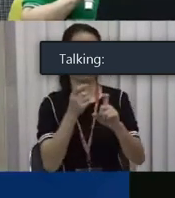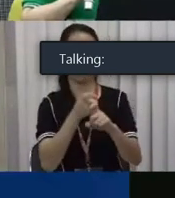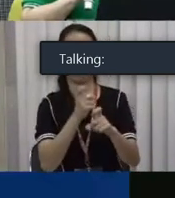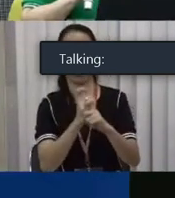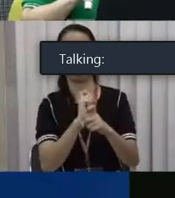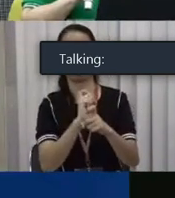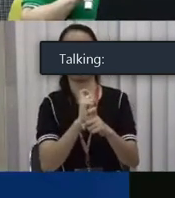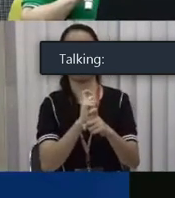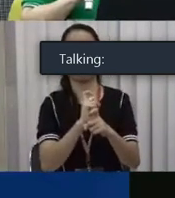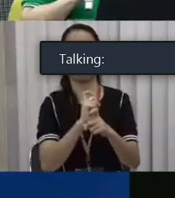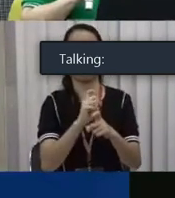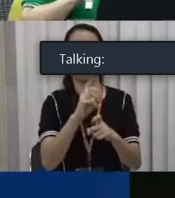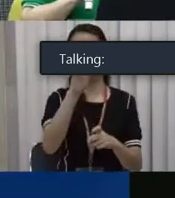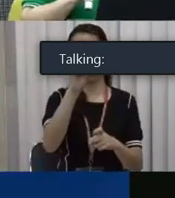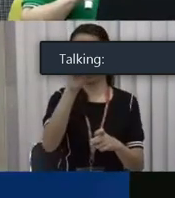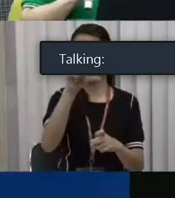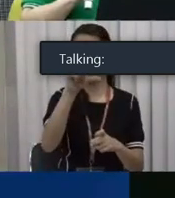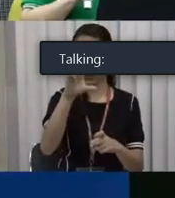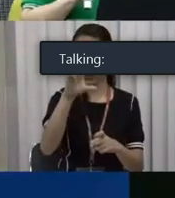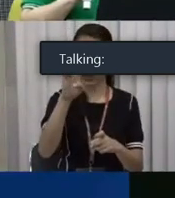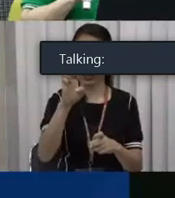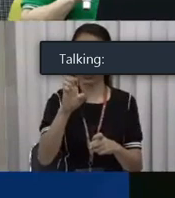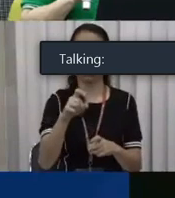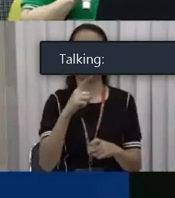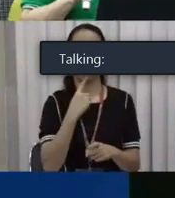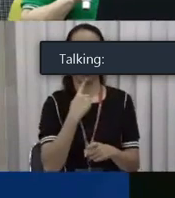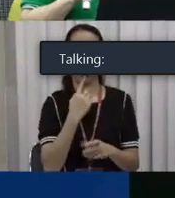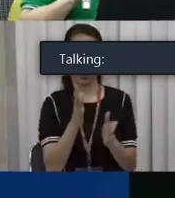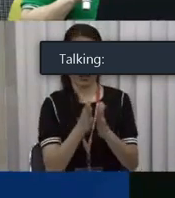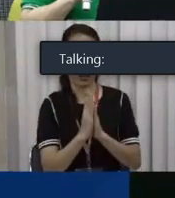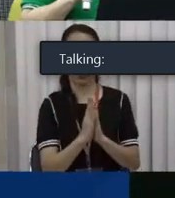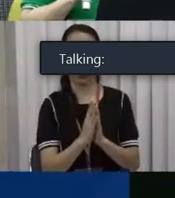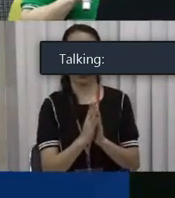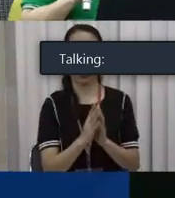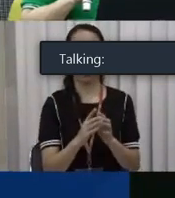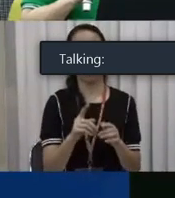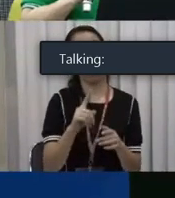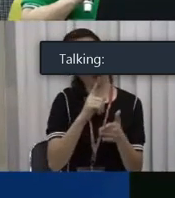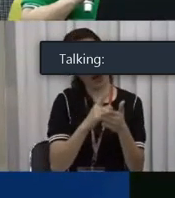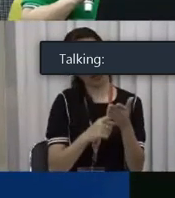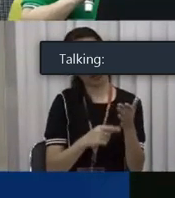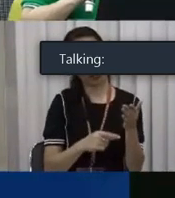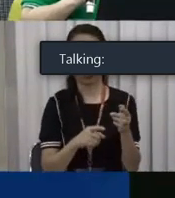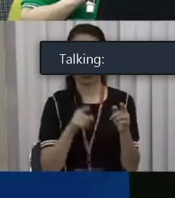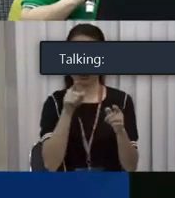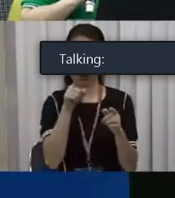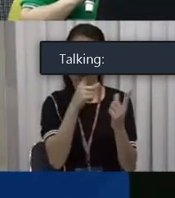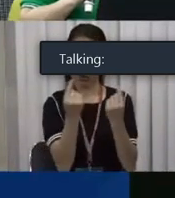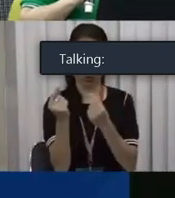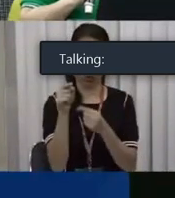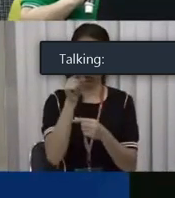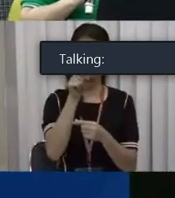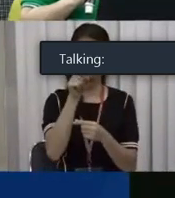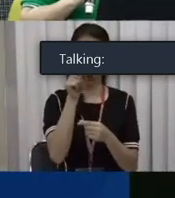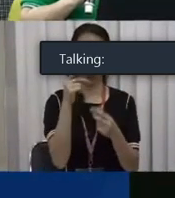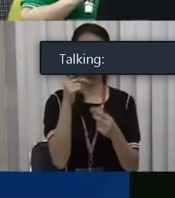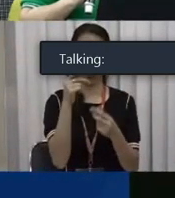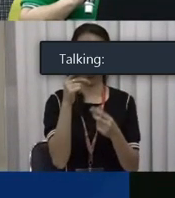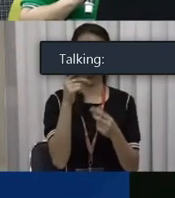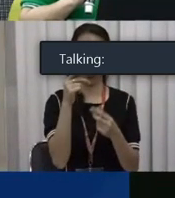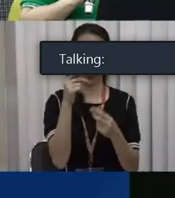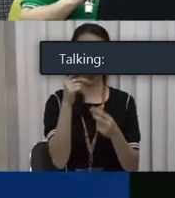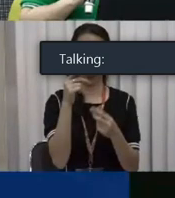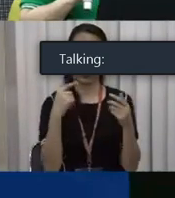sa inyong company rules and regulations. Oh, anya ang nagduka-duka ka dito, nagtulog-tulog ka, waka